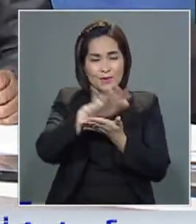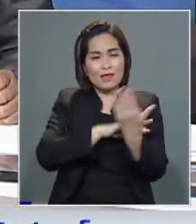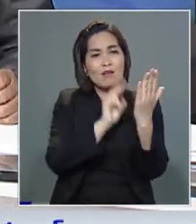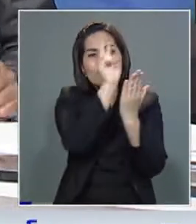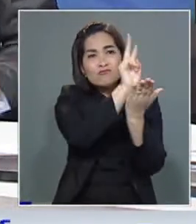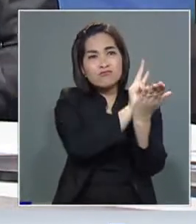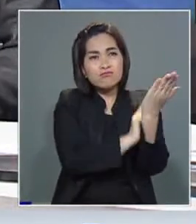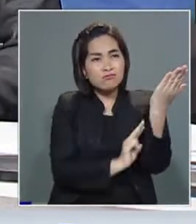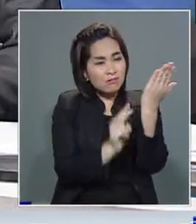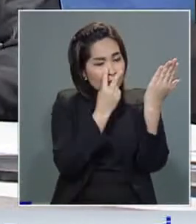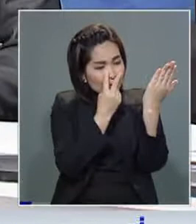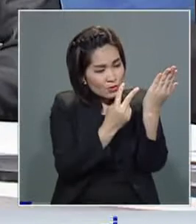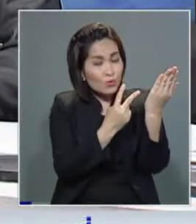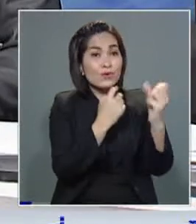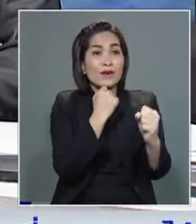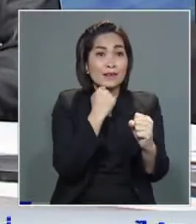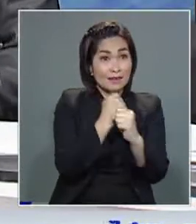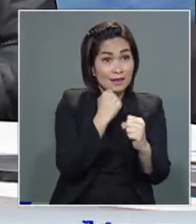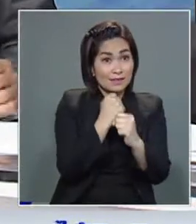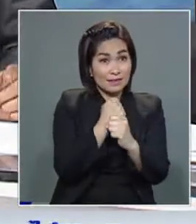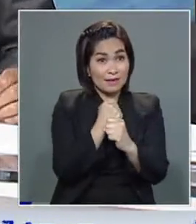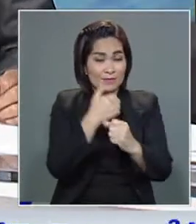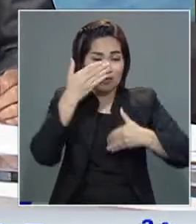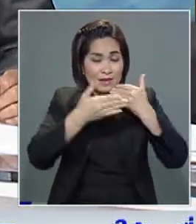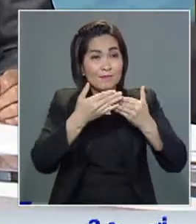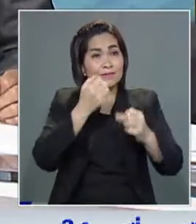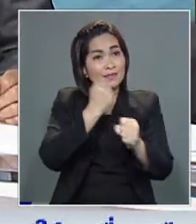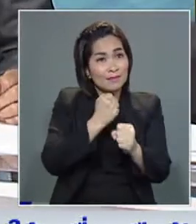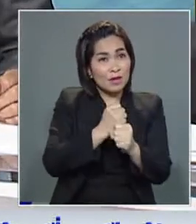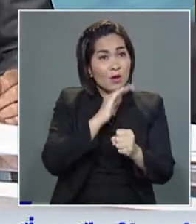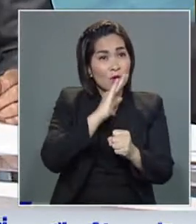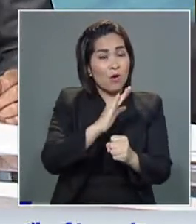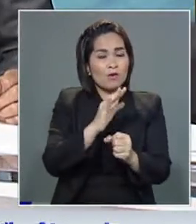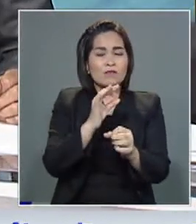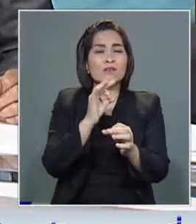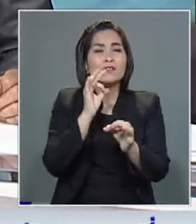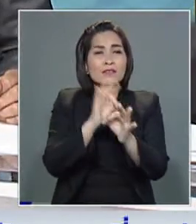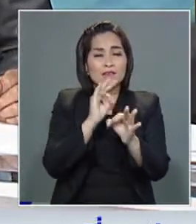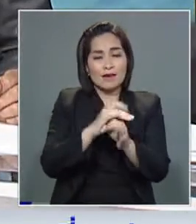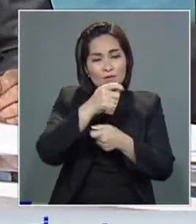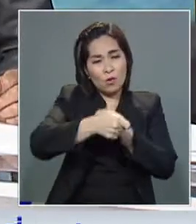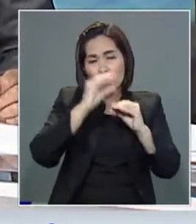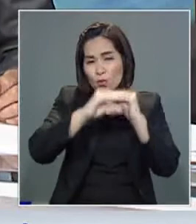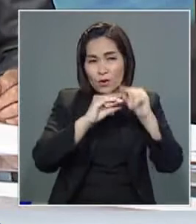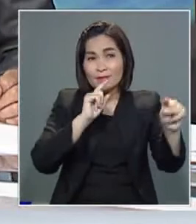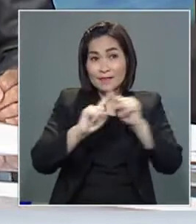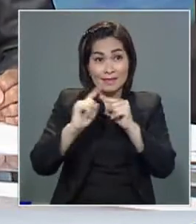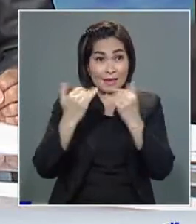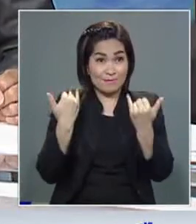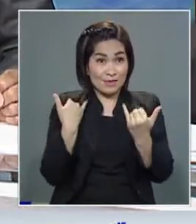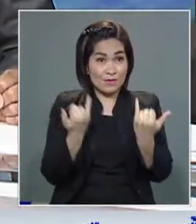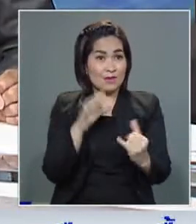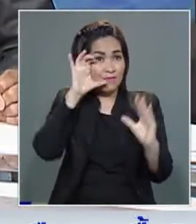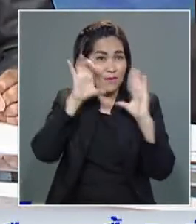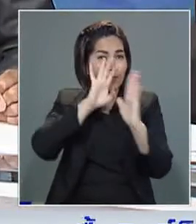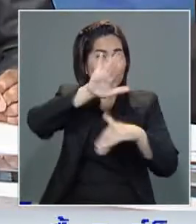ทศเลยไปติดตามความคืบหน้าในการทำกิจกรรมการทำงานของทกสหลากหลายโครงการนะคะวันนี้เราประมวลภาพมาให้ชม